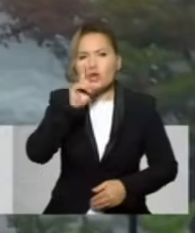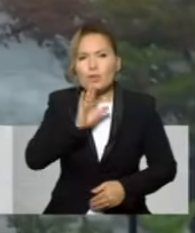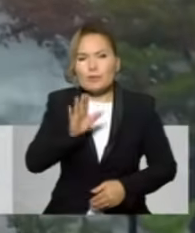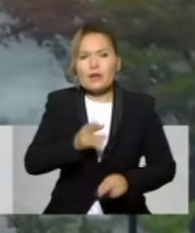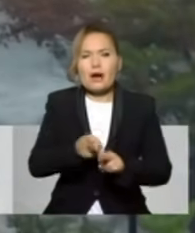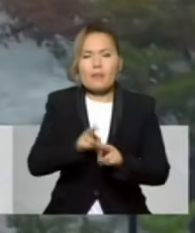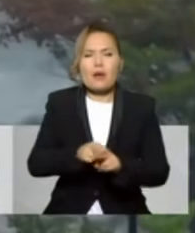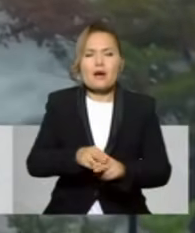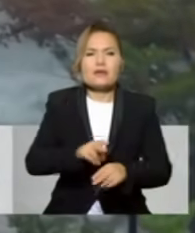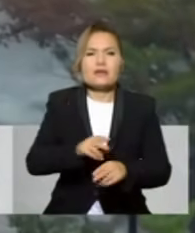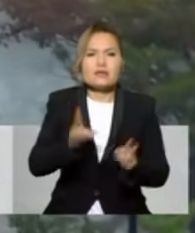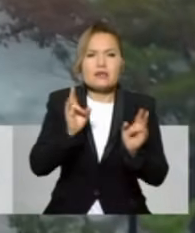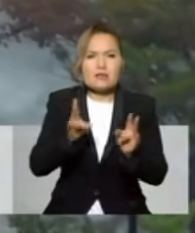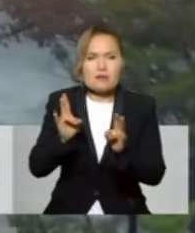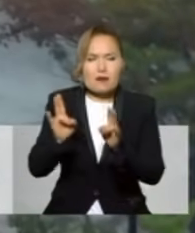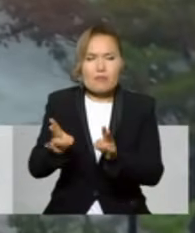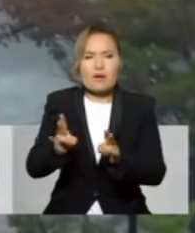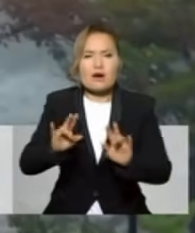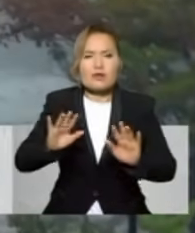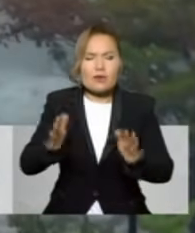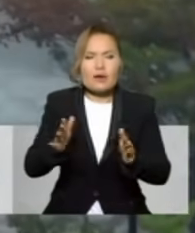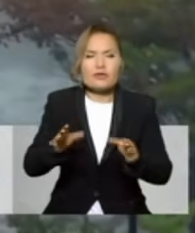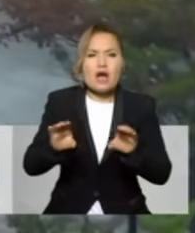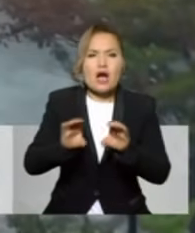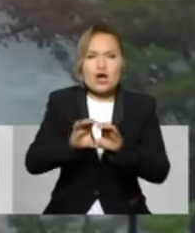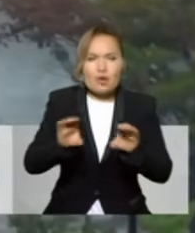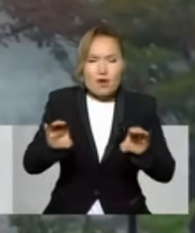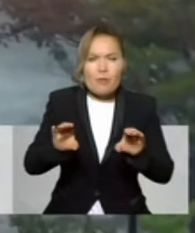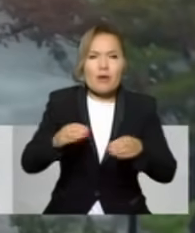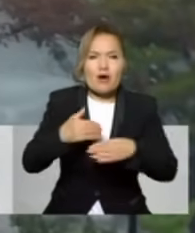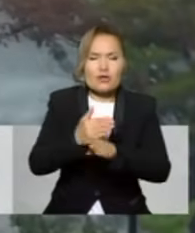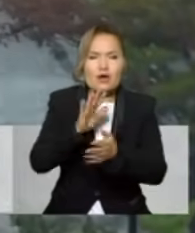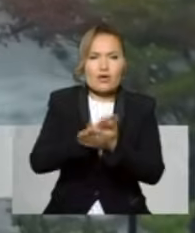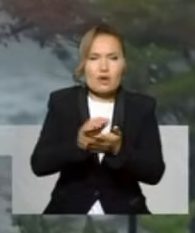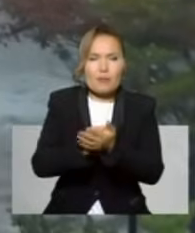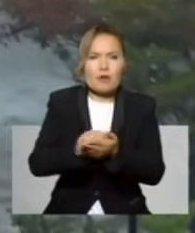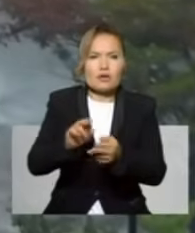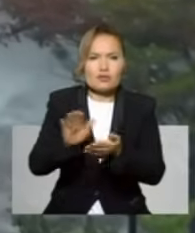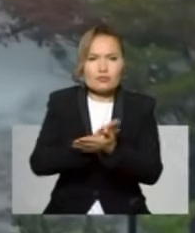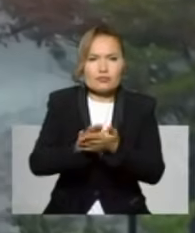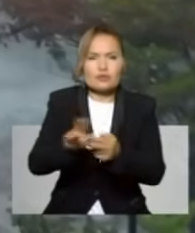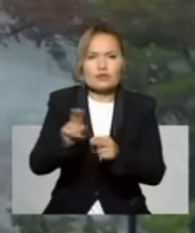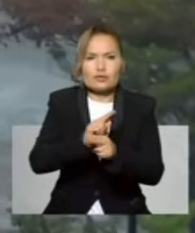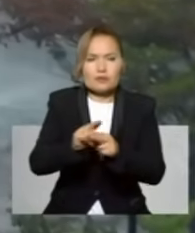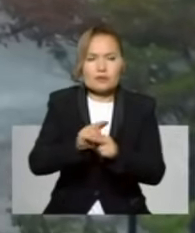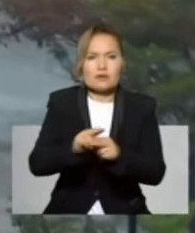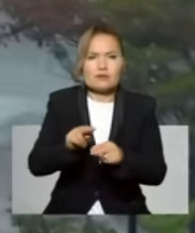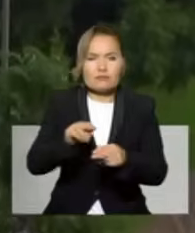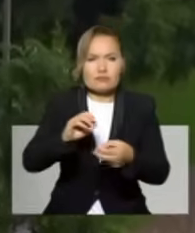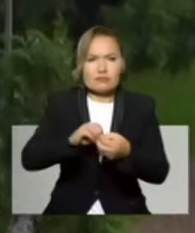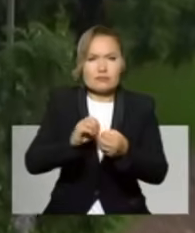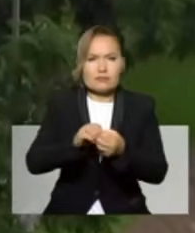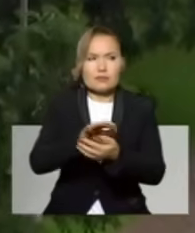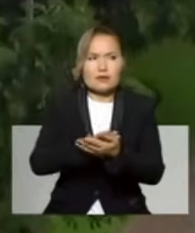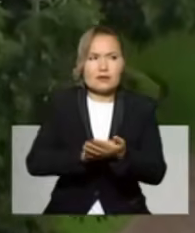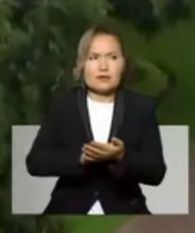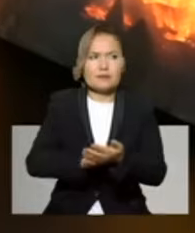Апатқа байланысты негізгі көлік жолдары жабылды. Қазір қаланы судан тазарту жұмыстары жүріп жатыр.